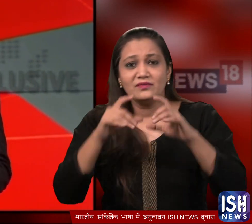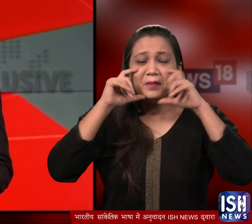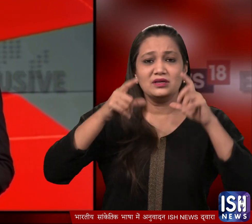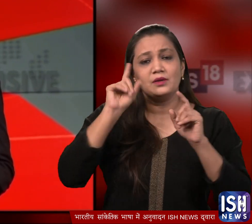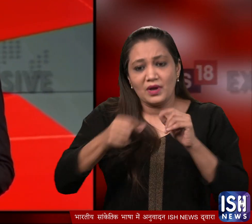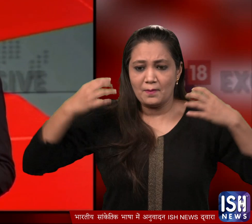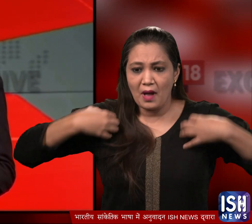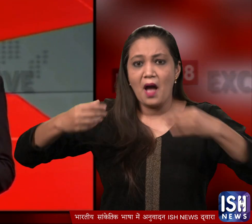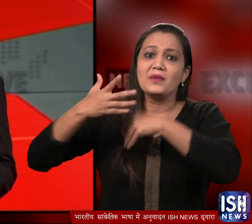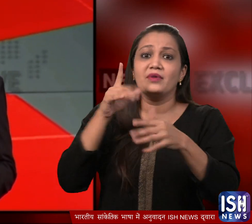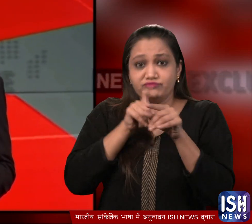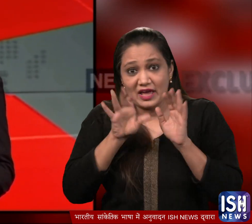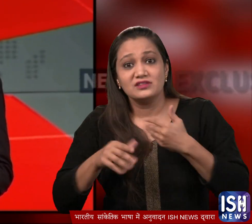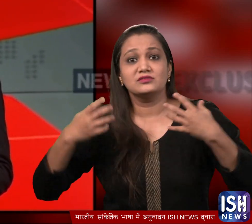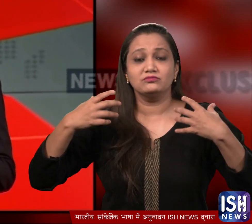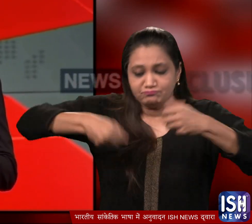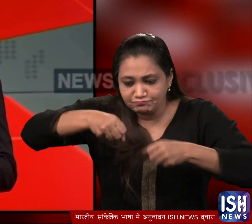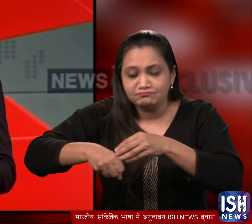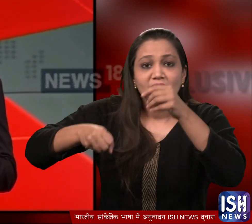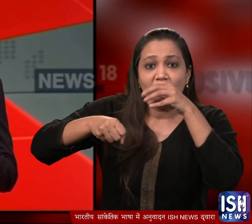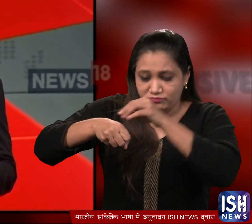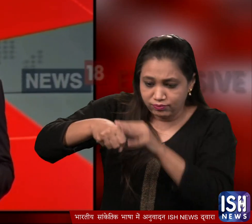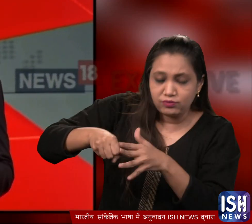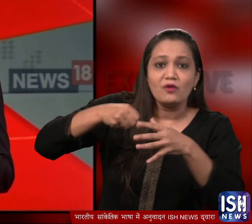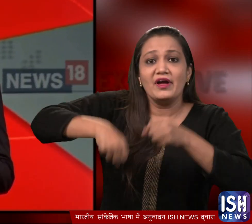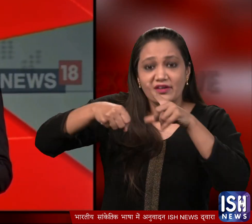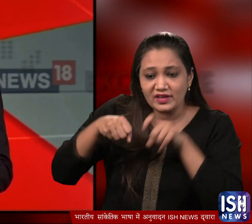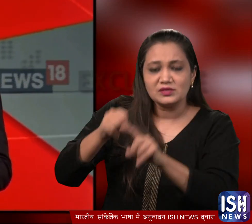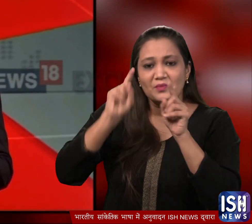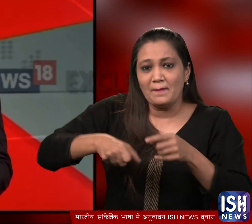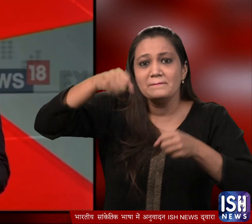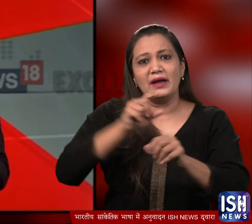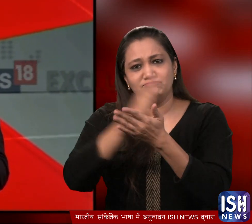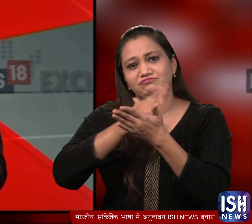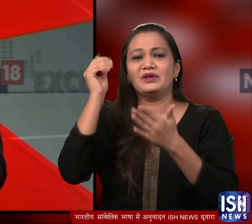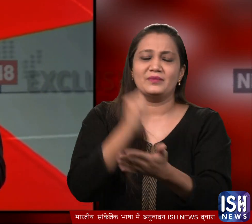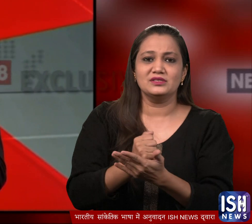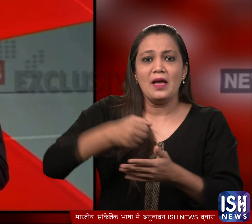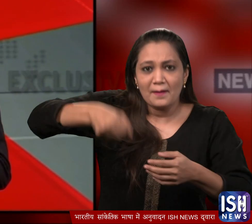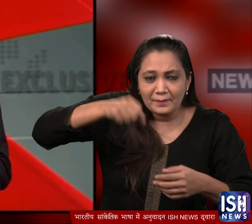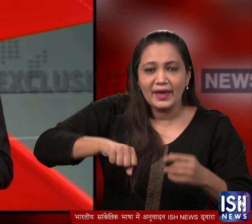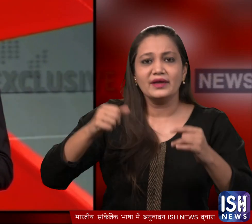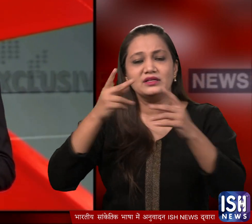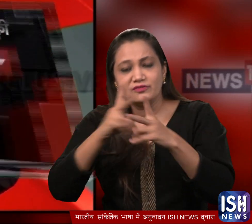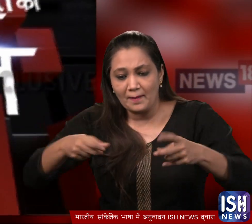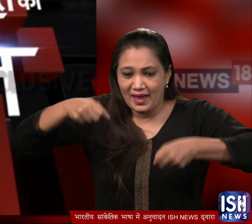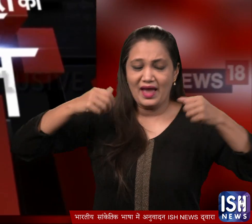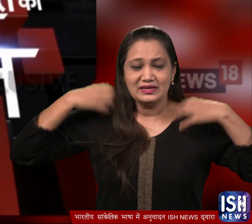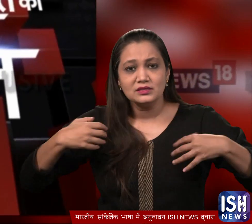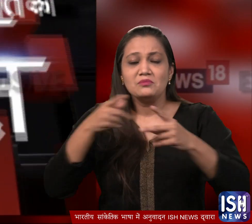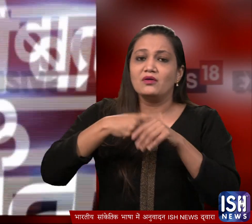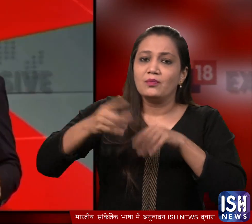भी वायरस हो सकता है। इसीलिए यात्रा करने वालों के सामान को सैनिटाइज करना जरूरी है, क्योंकि सूटकेस और बैग पर भी यह वायरस लंबे समय तक मरता